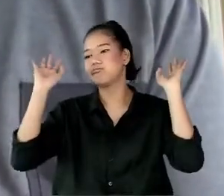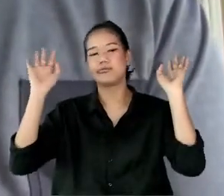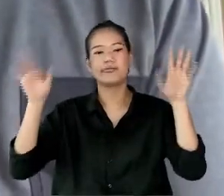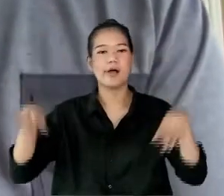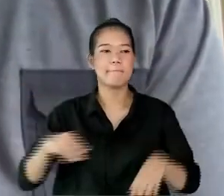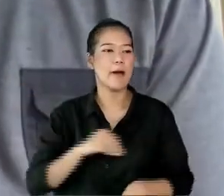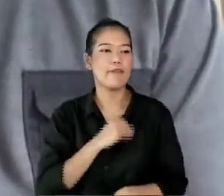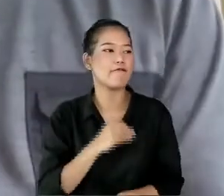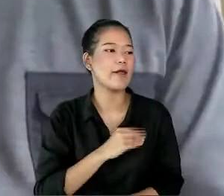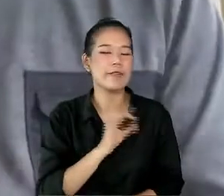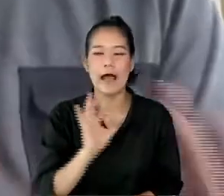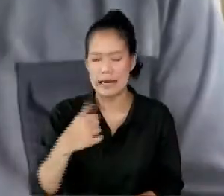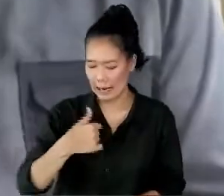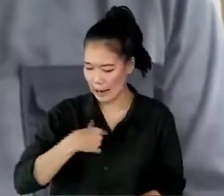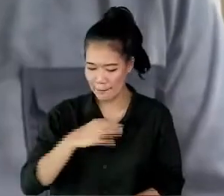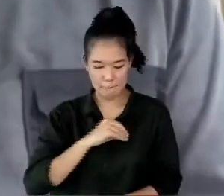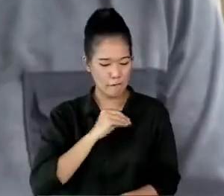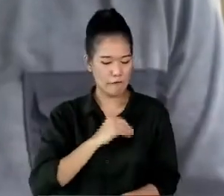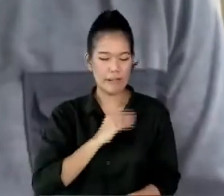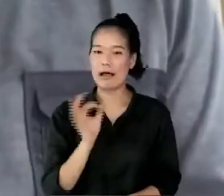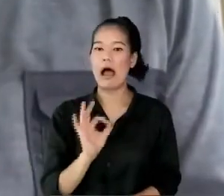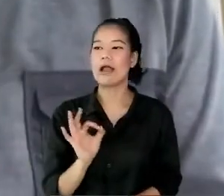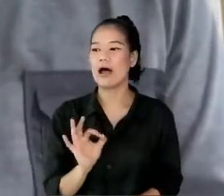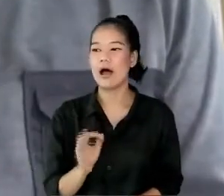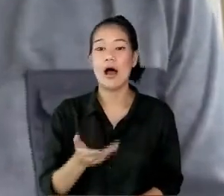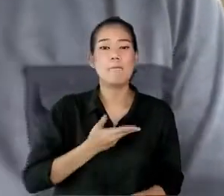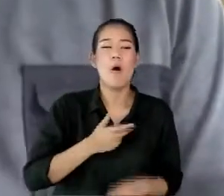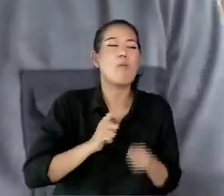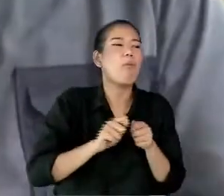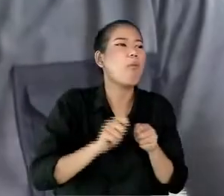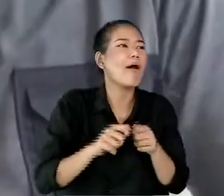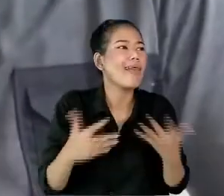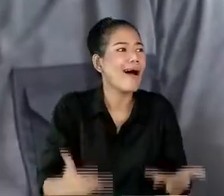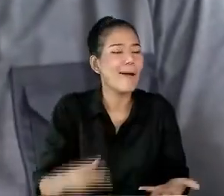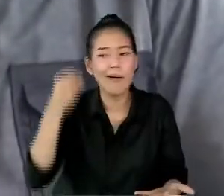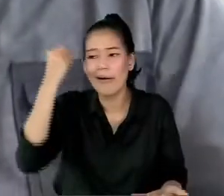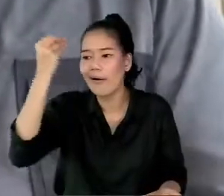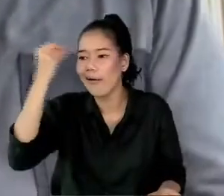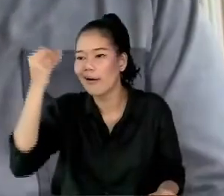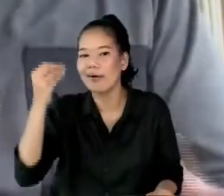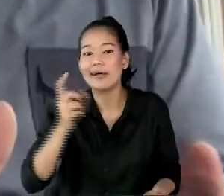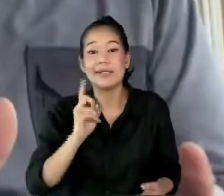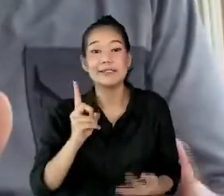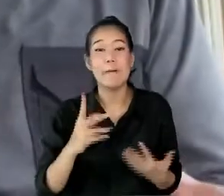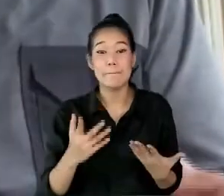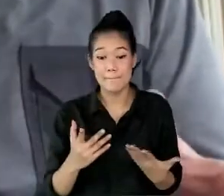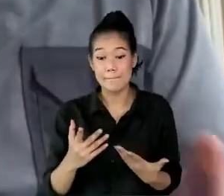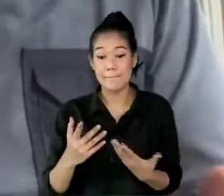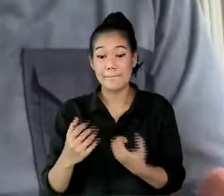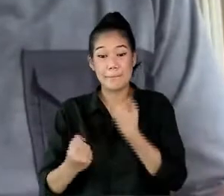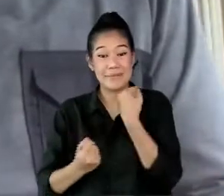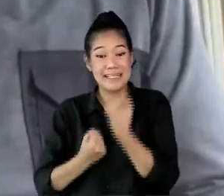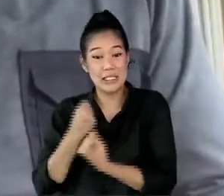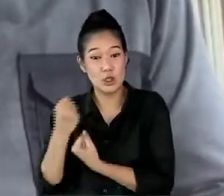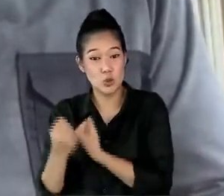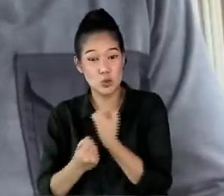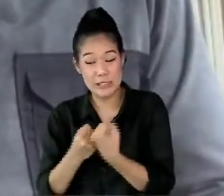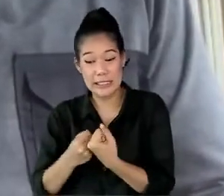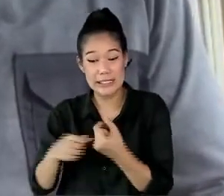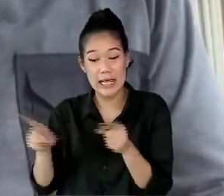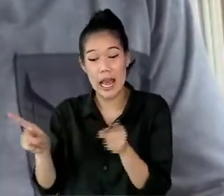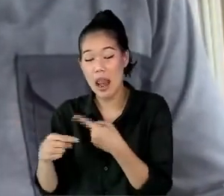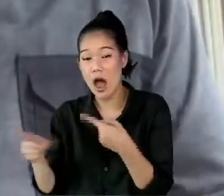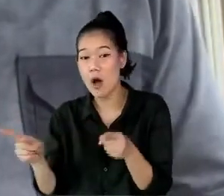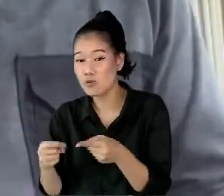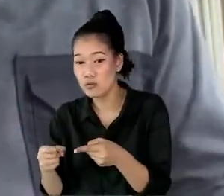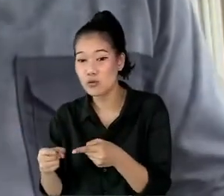Jadi apa ya, kita mau bikin apa gitu loh, karena memang industrinya saat ini ya